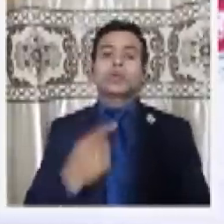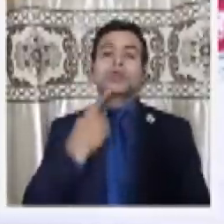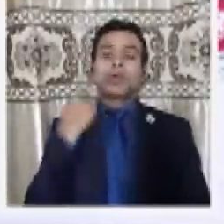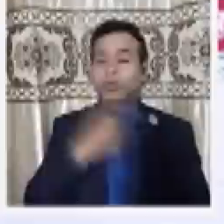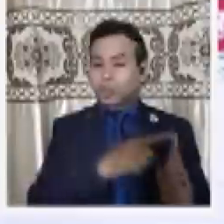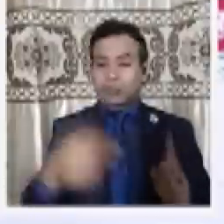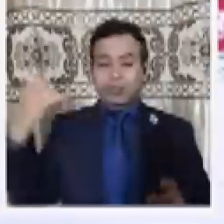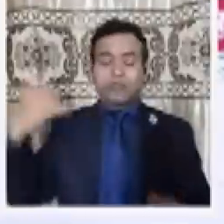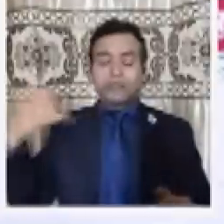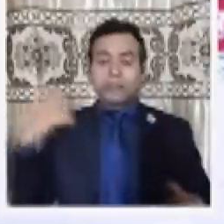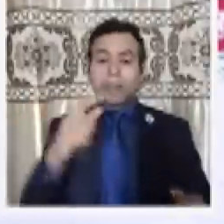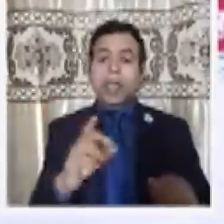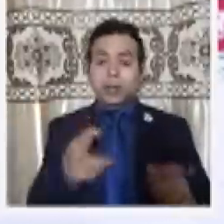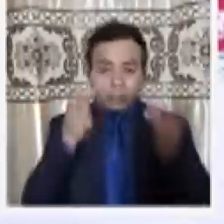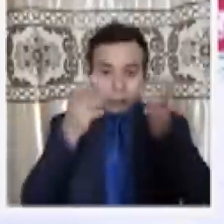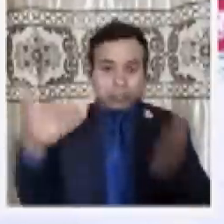01-3137-9140 পর্যন্ত।